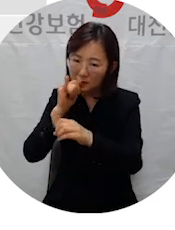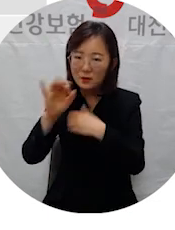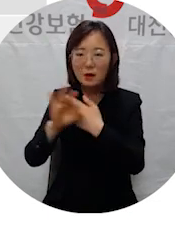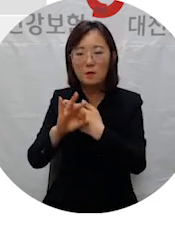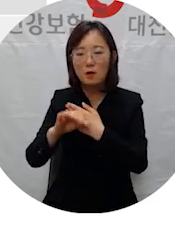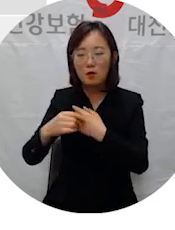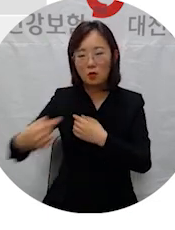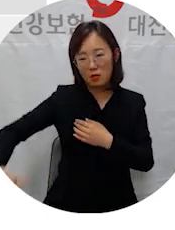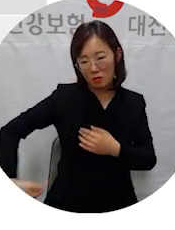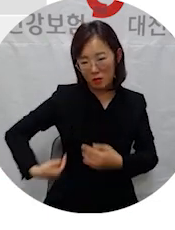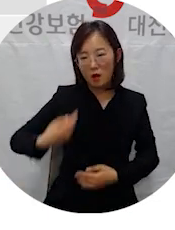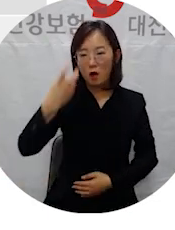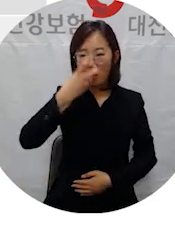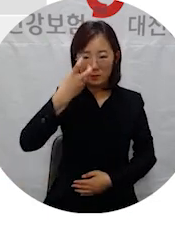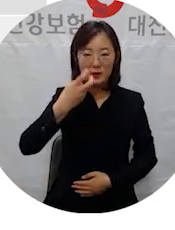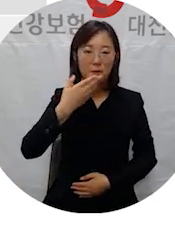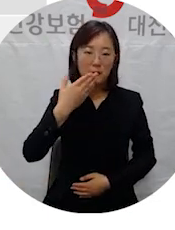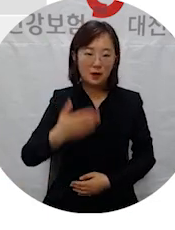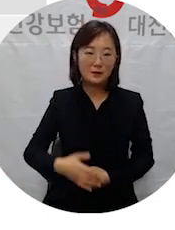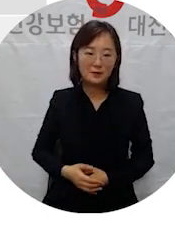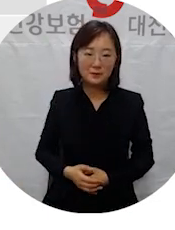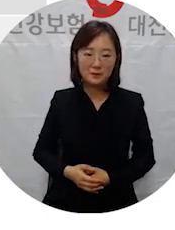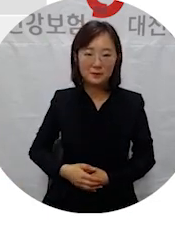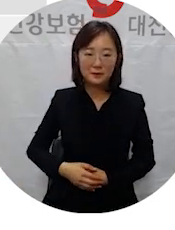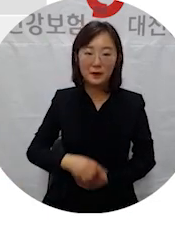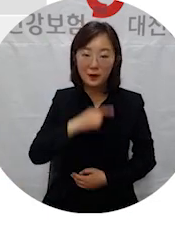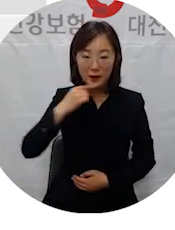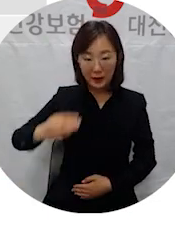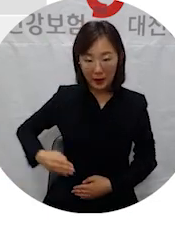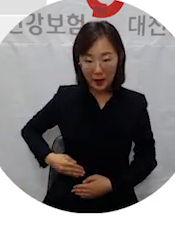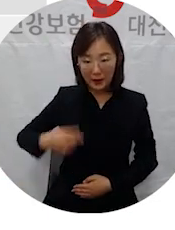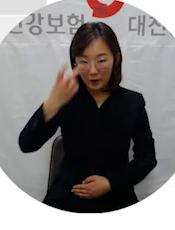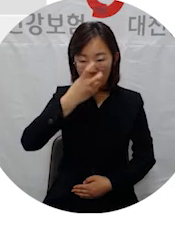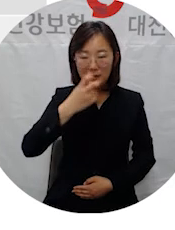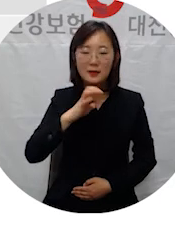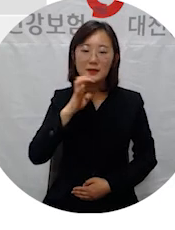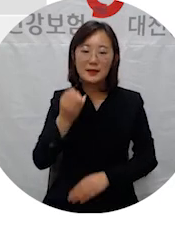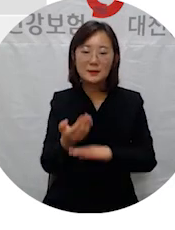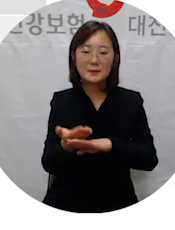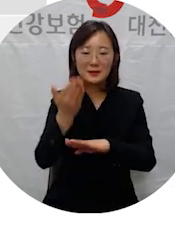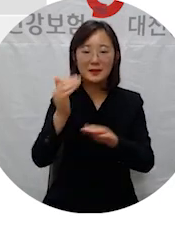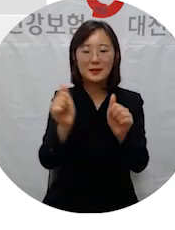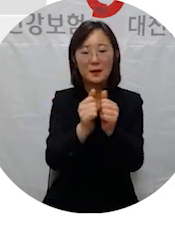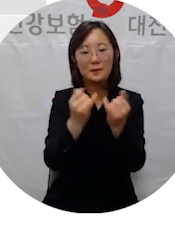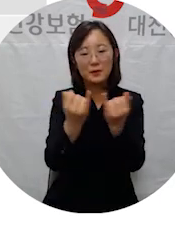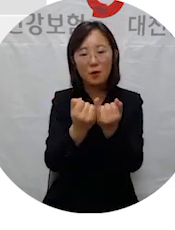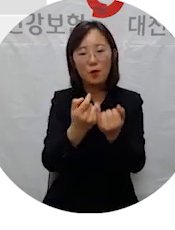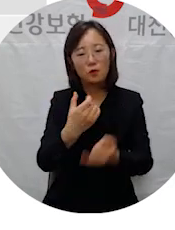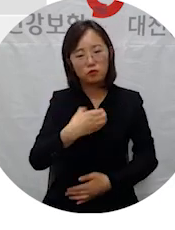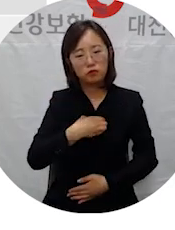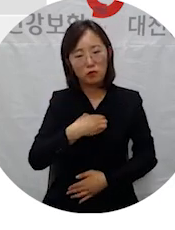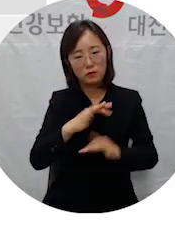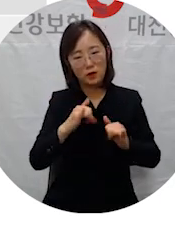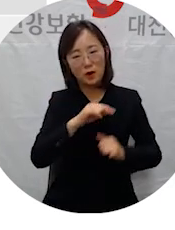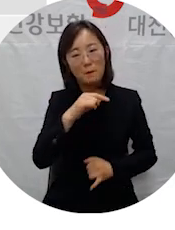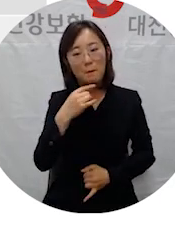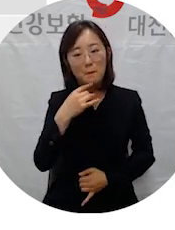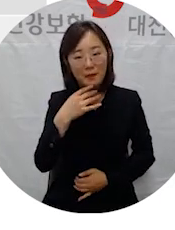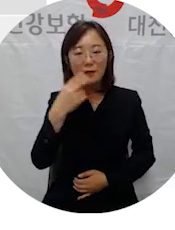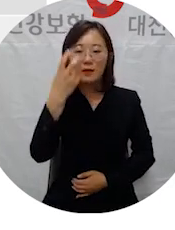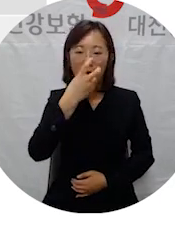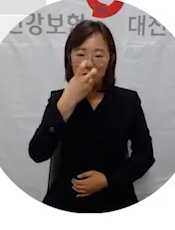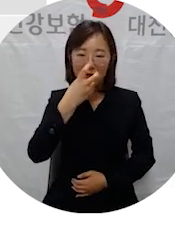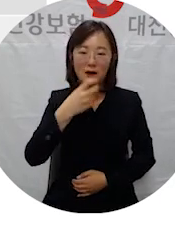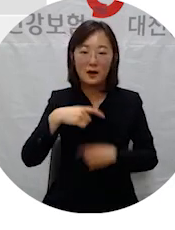자멸 검사 후 반응이 있음 대장 내시경 등 검사를 합니다. 간암 검진은 만 40세 이상